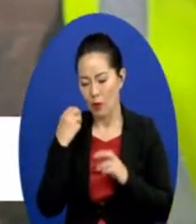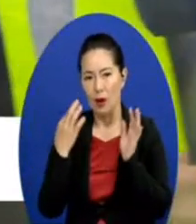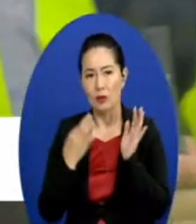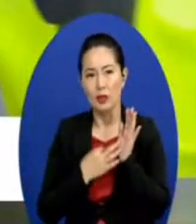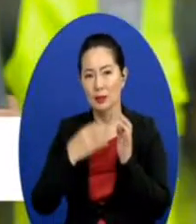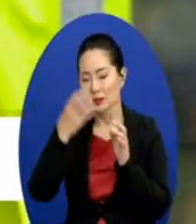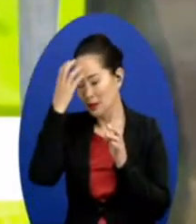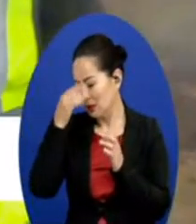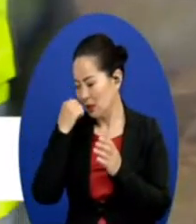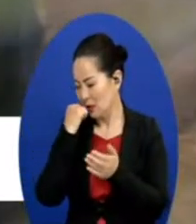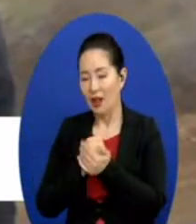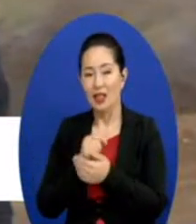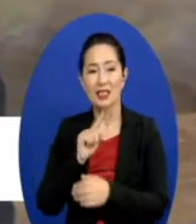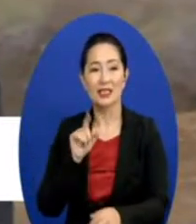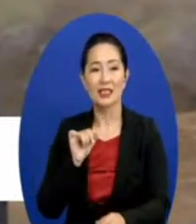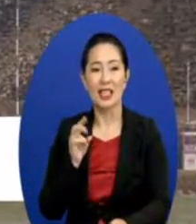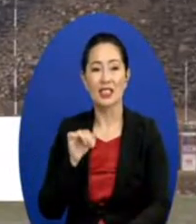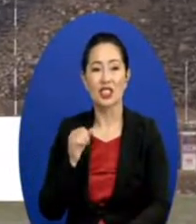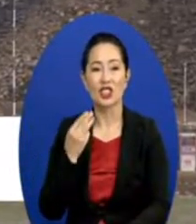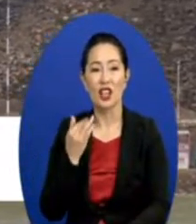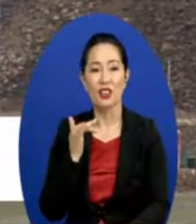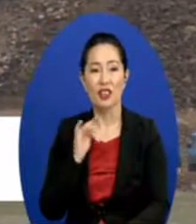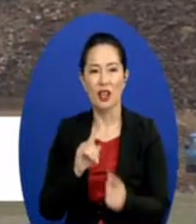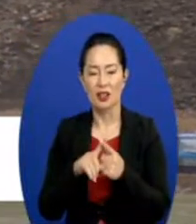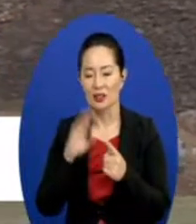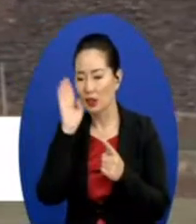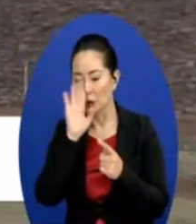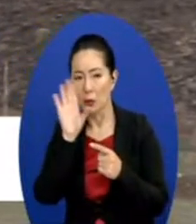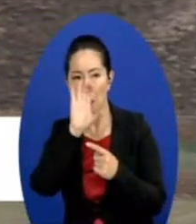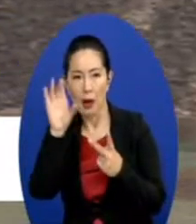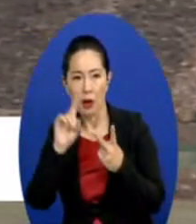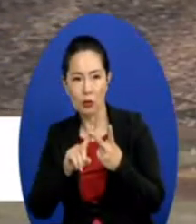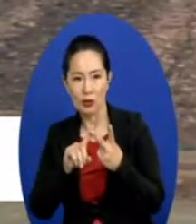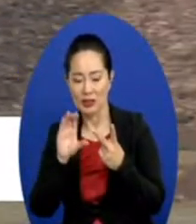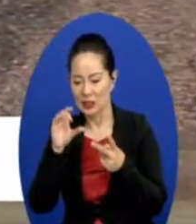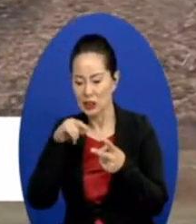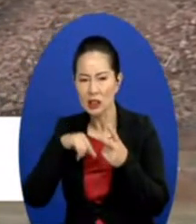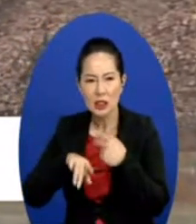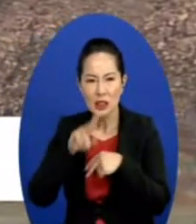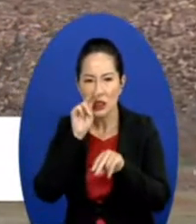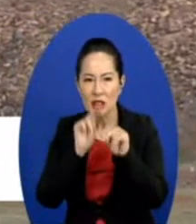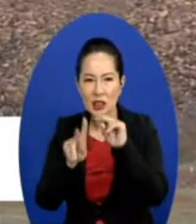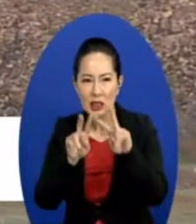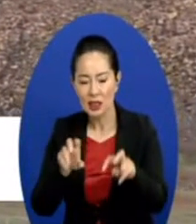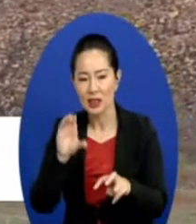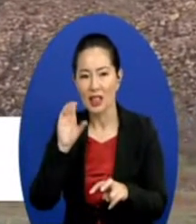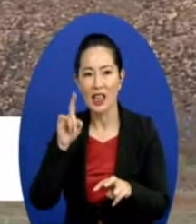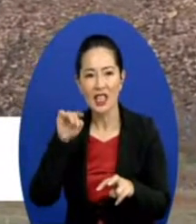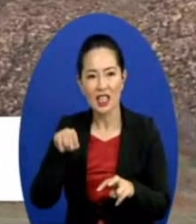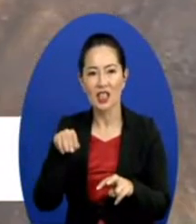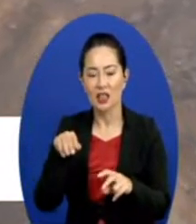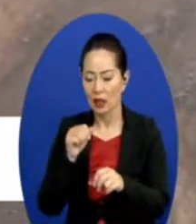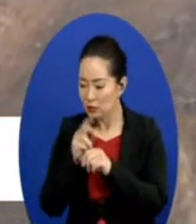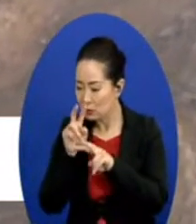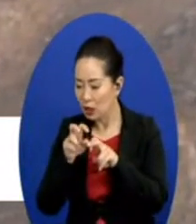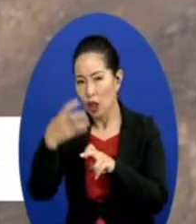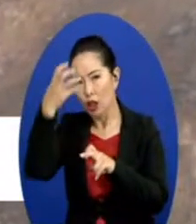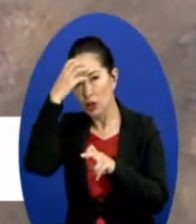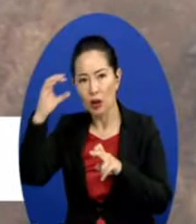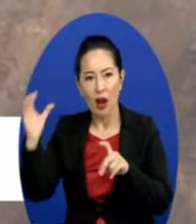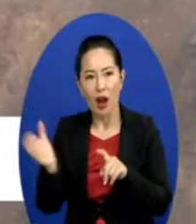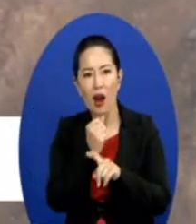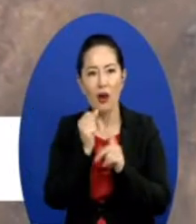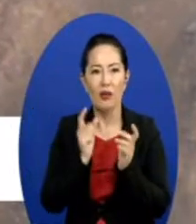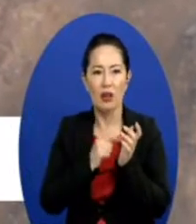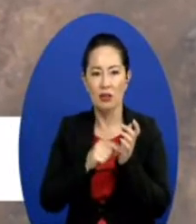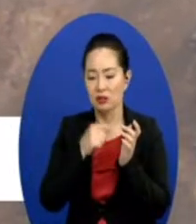тухайн үеийн засгийн газрын хэрэглэх газрын дараа санцчдэр болон тагнуулын байгууллага салхитын мөнгөний ордод ажиллаж за энэ ордыг төрийн хэмжээнд давхар болсныг бол мэдгдсэн.